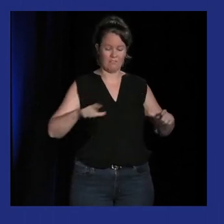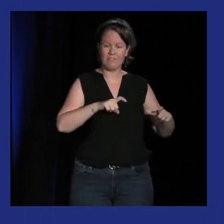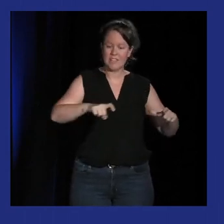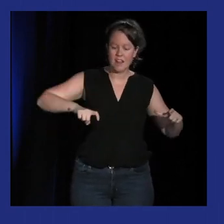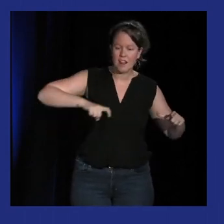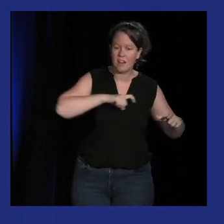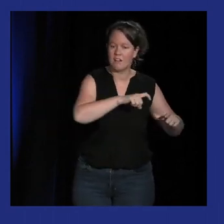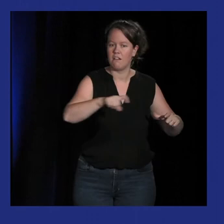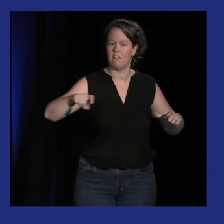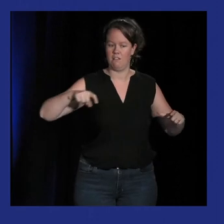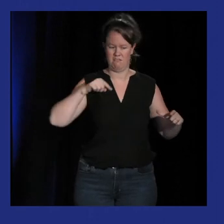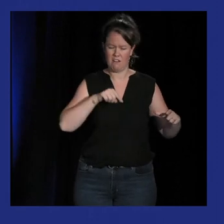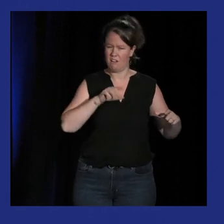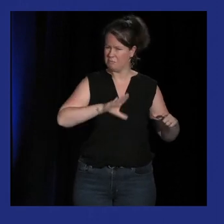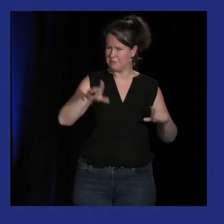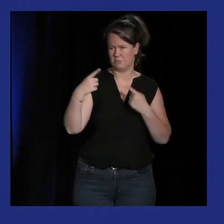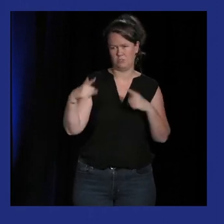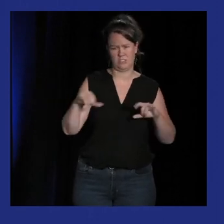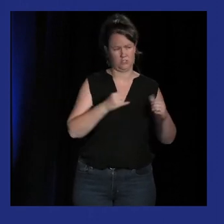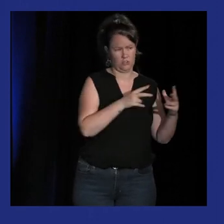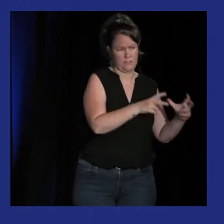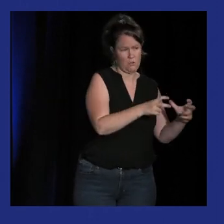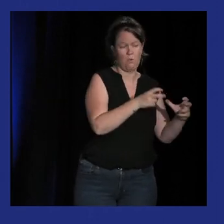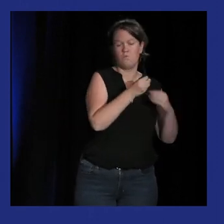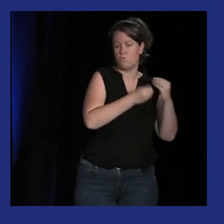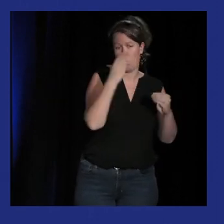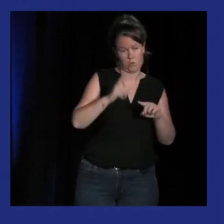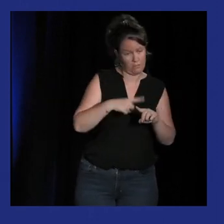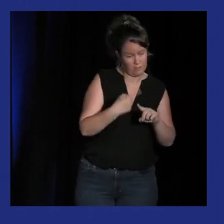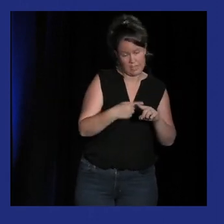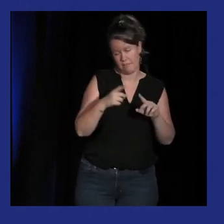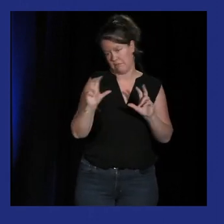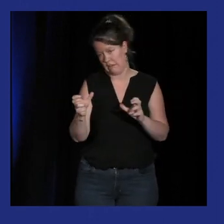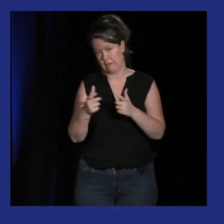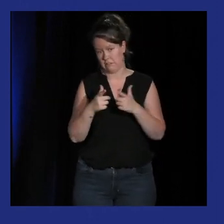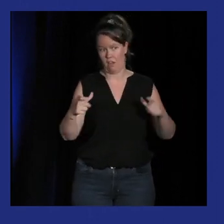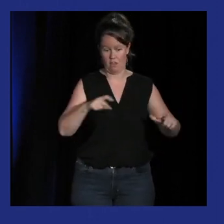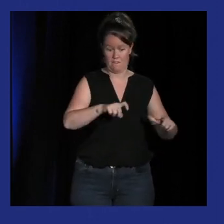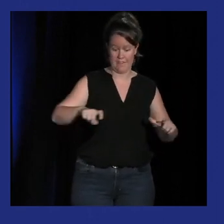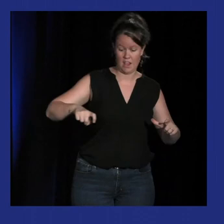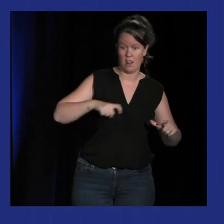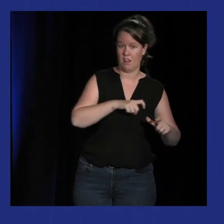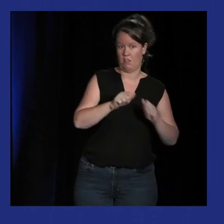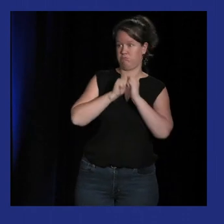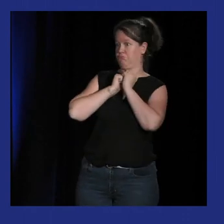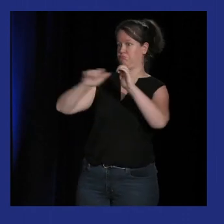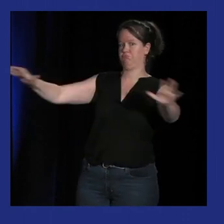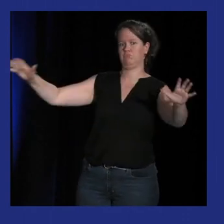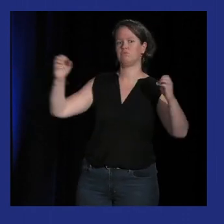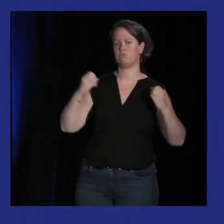pas que le jeu vidéo d'ailleurs et tu parlais tout à l'heure dans l'industrie de la musique de façon générale